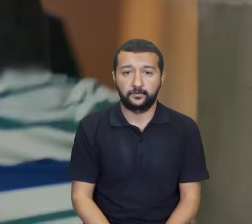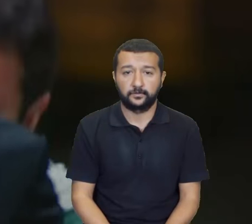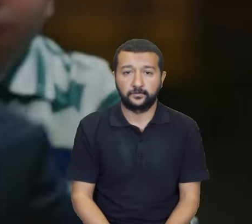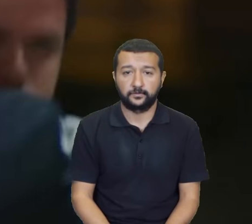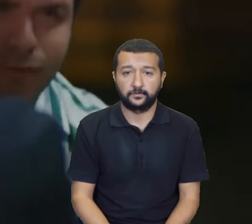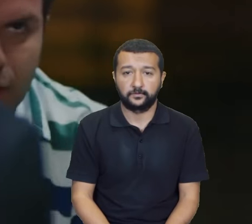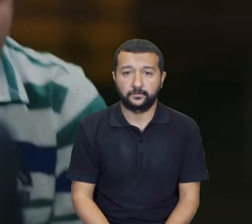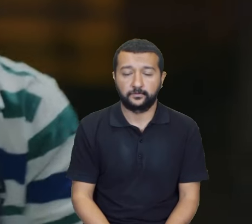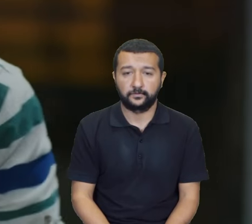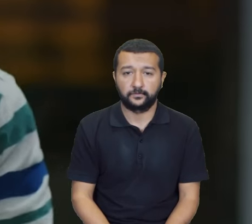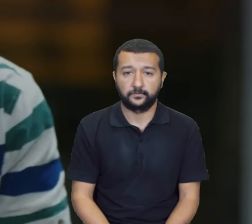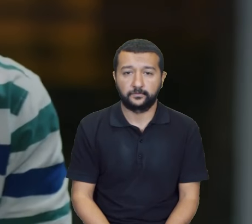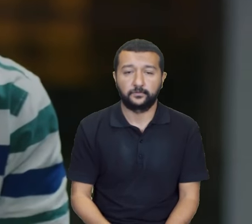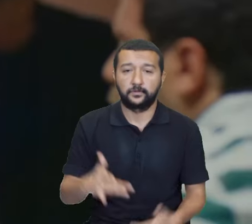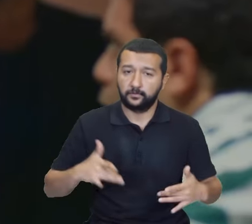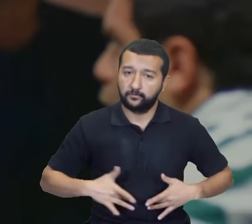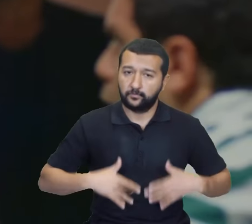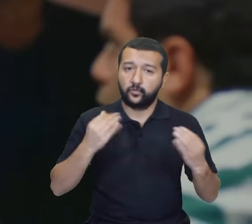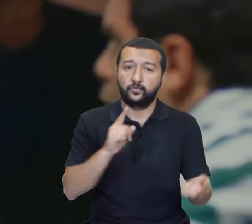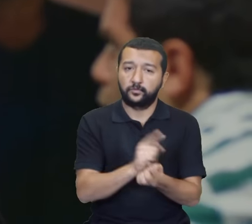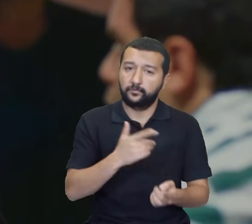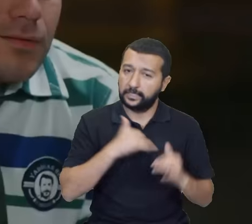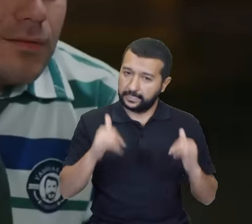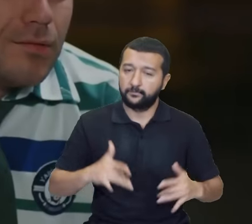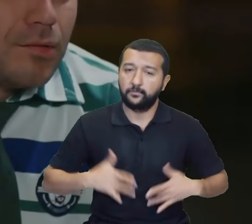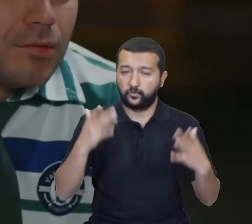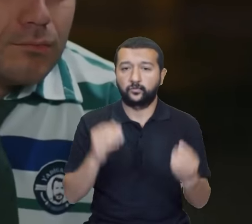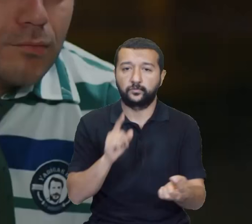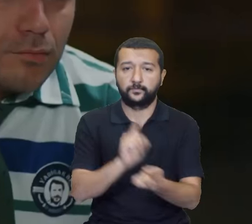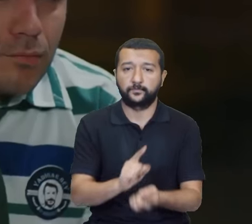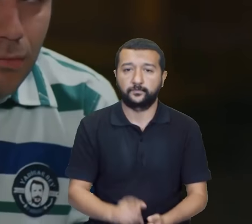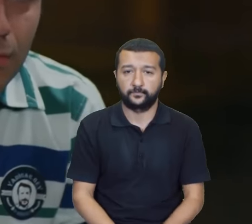Sakallı elini sıkıp alnından öptü. Memnun oldum. Ben de.